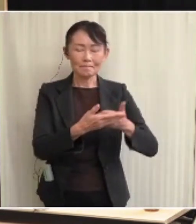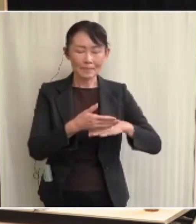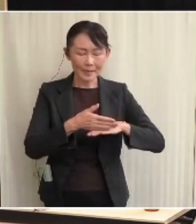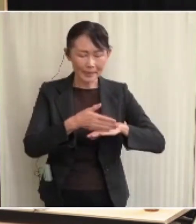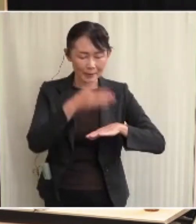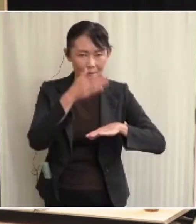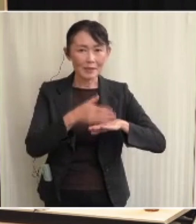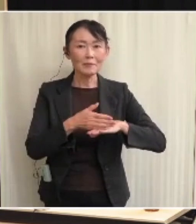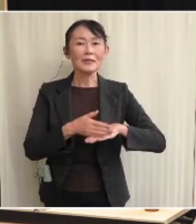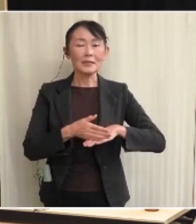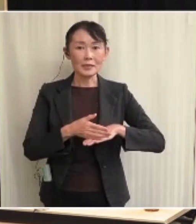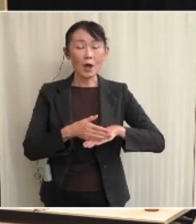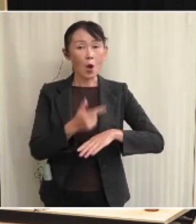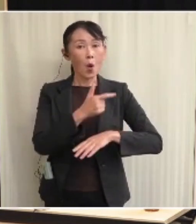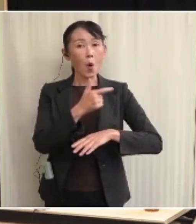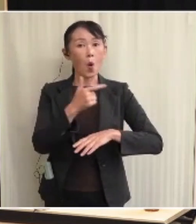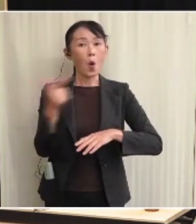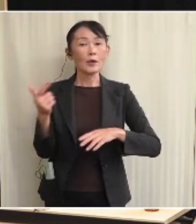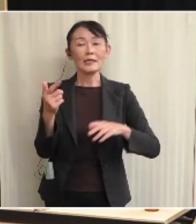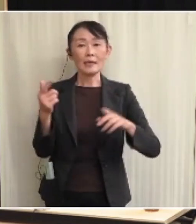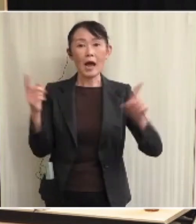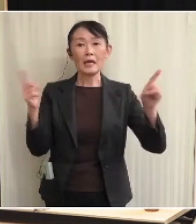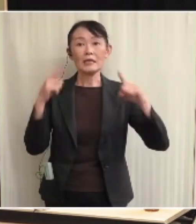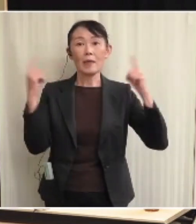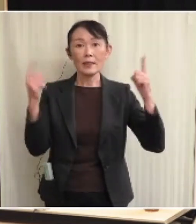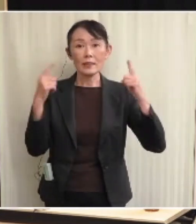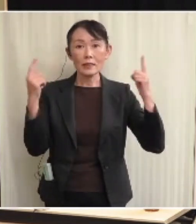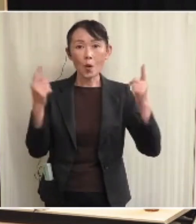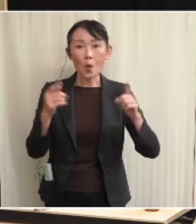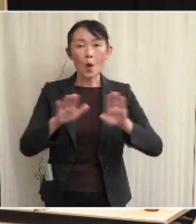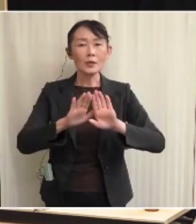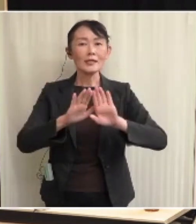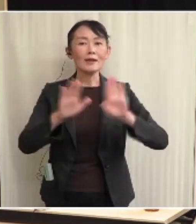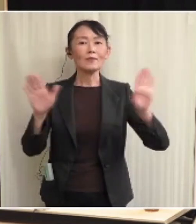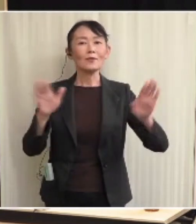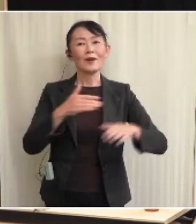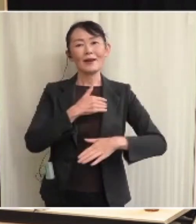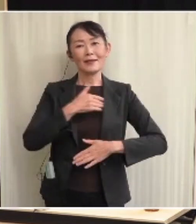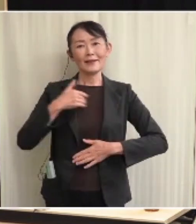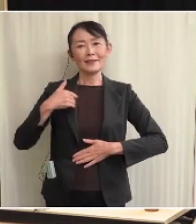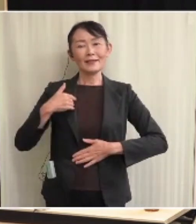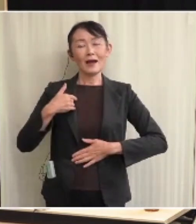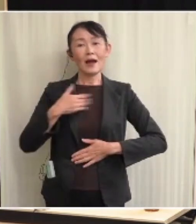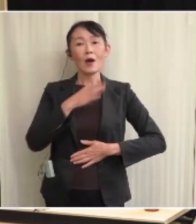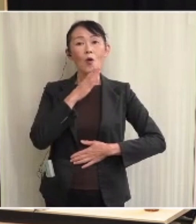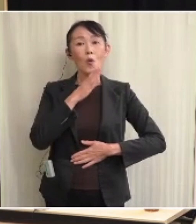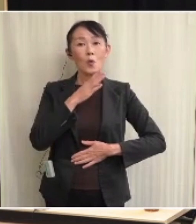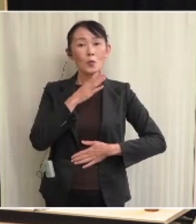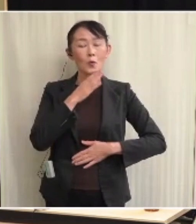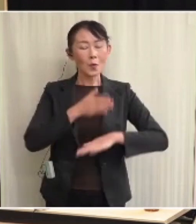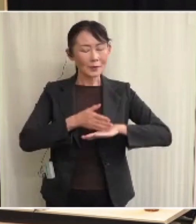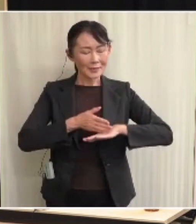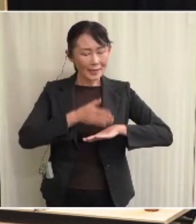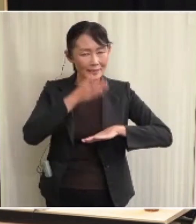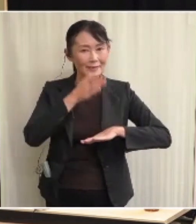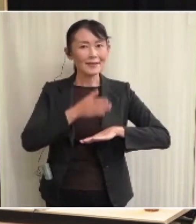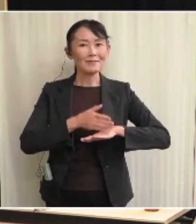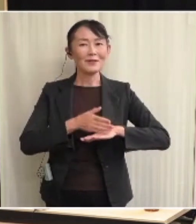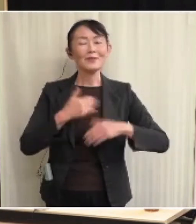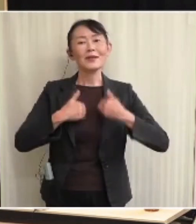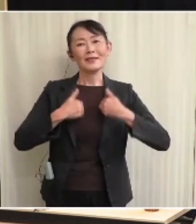て、こうして大きなイベントを、開催させていただくということになりまして、本当に感謝しております。ありがとうございます